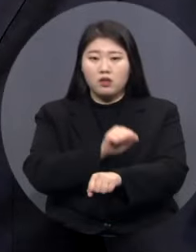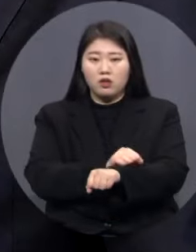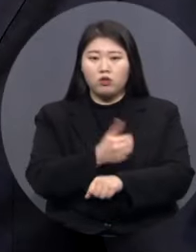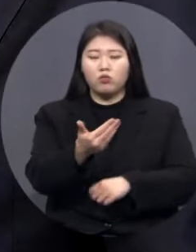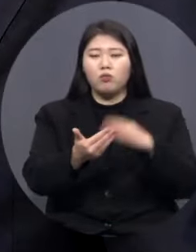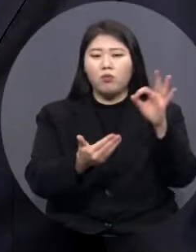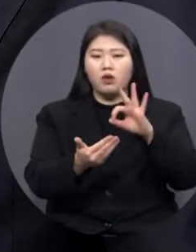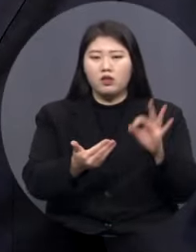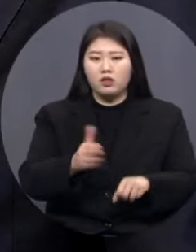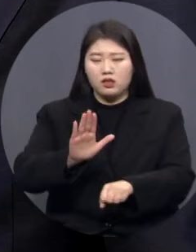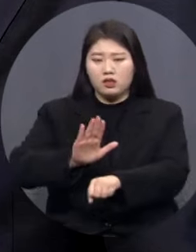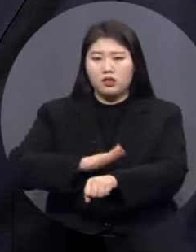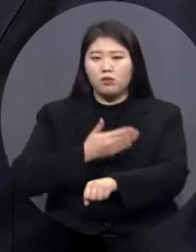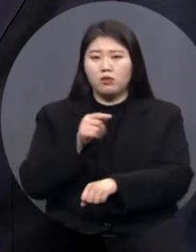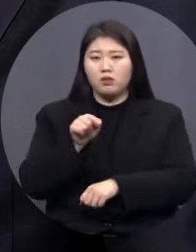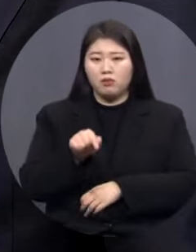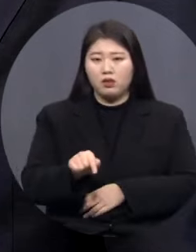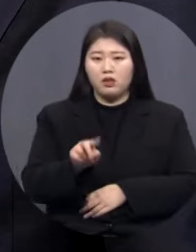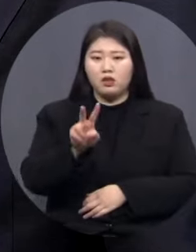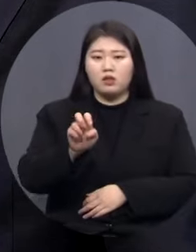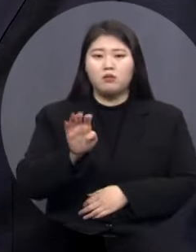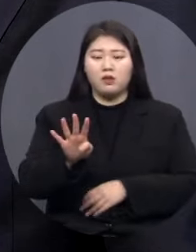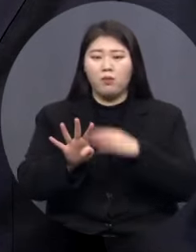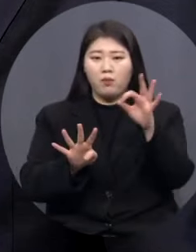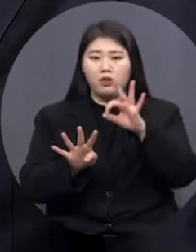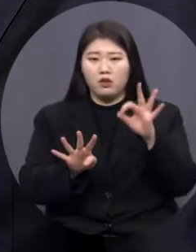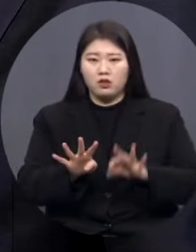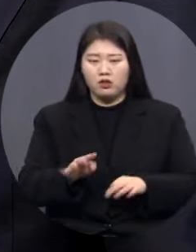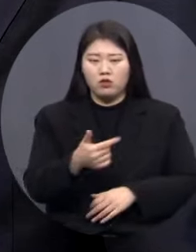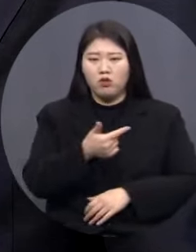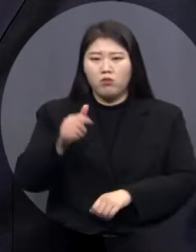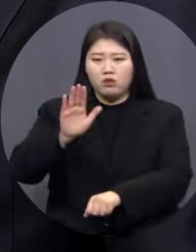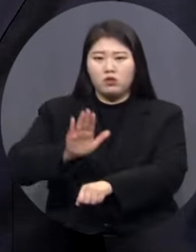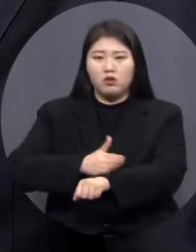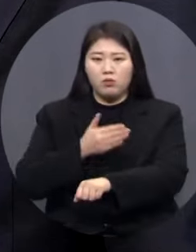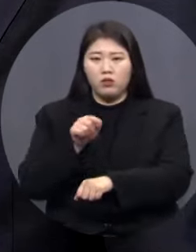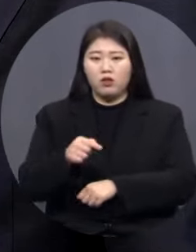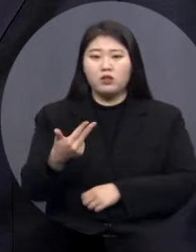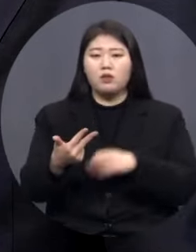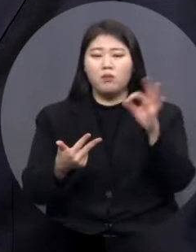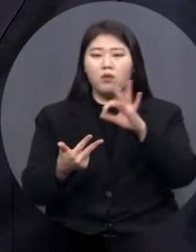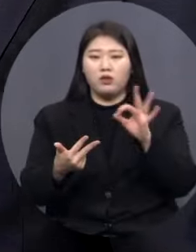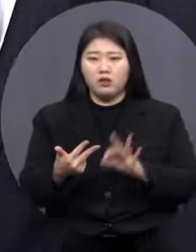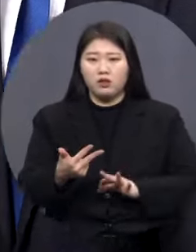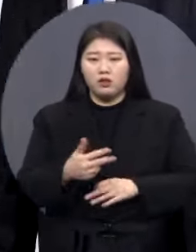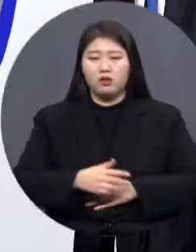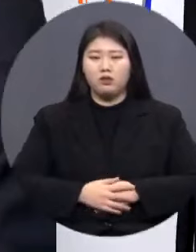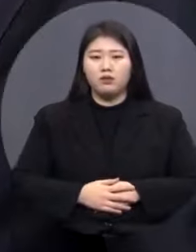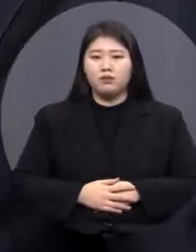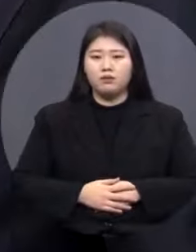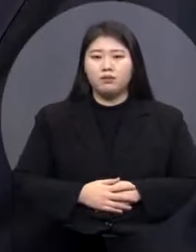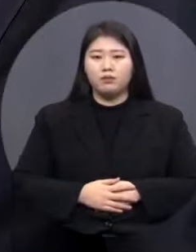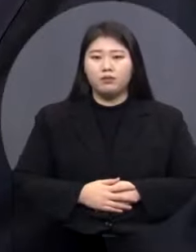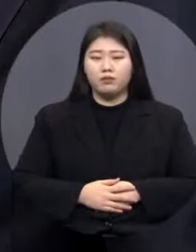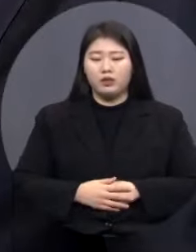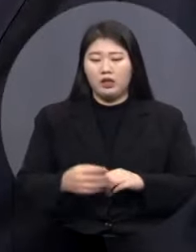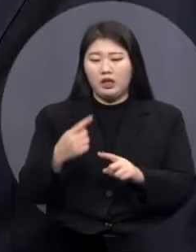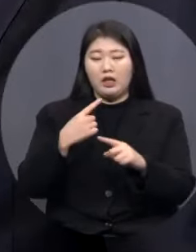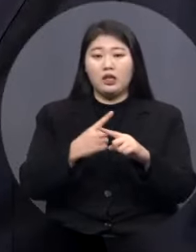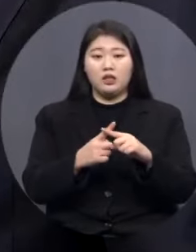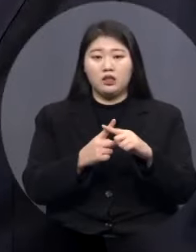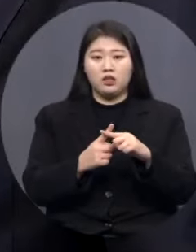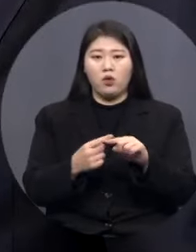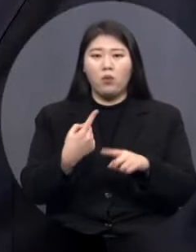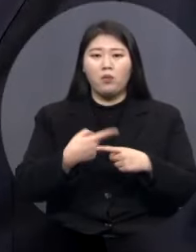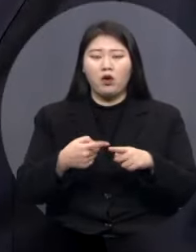99% 잘못하는 편이다 24% 매우 잘못하고 있다 7% 있습니다 긍정평가는